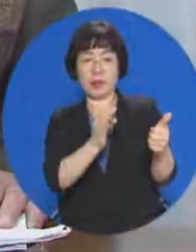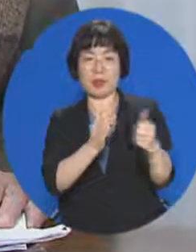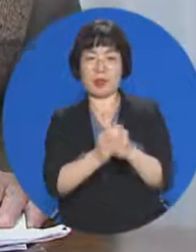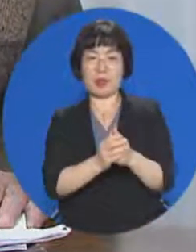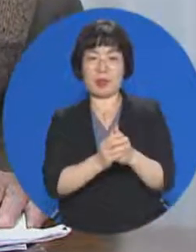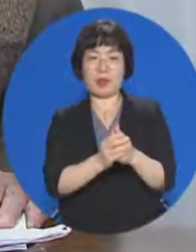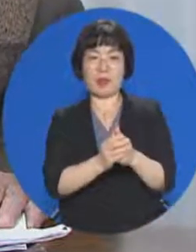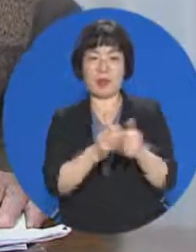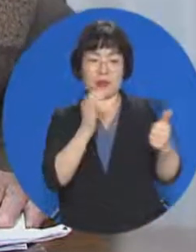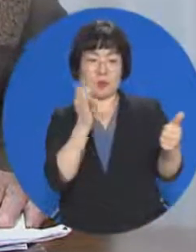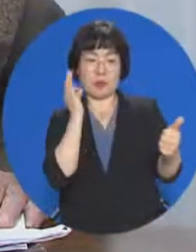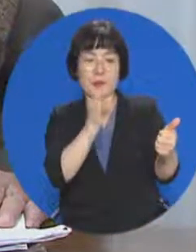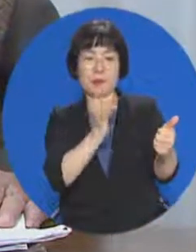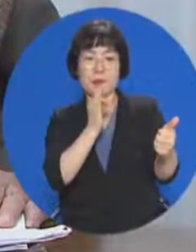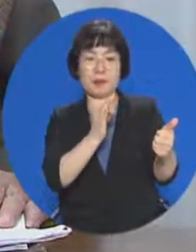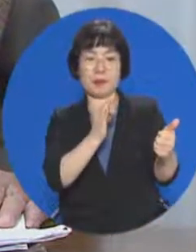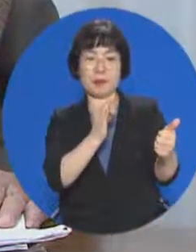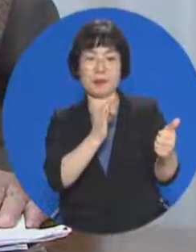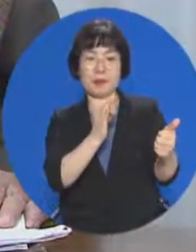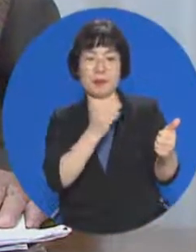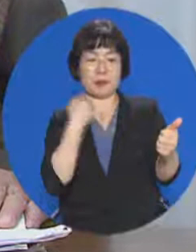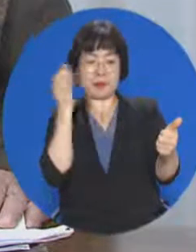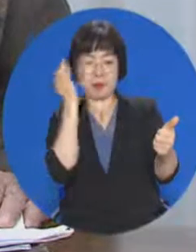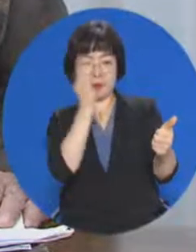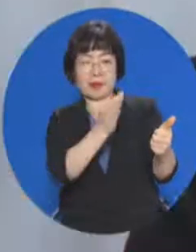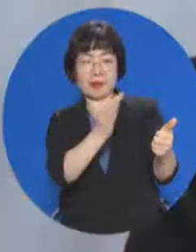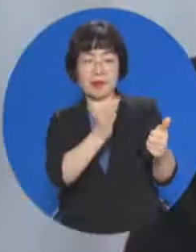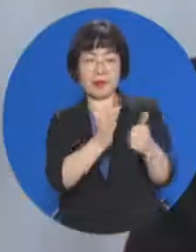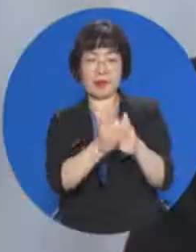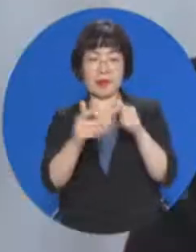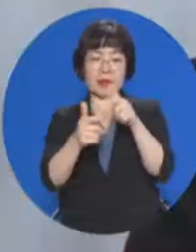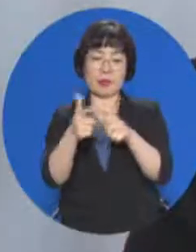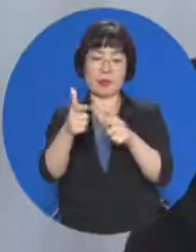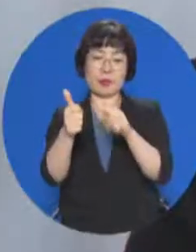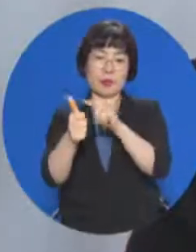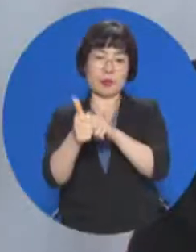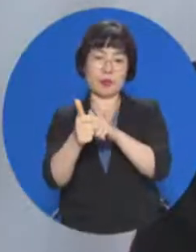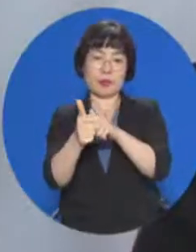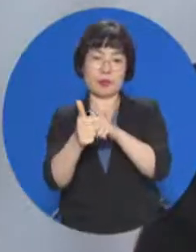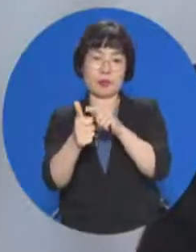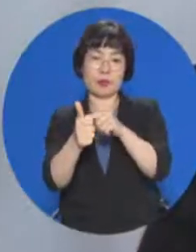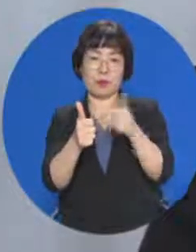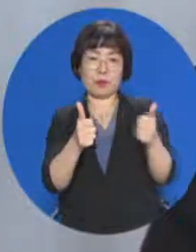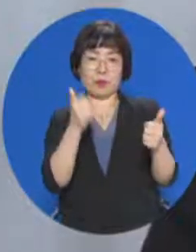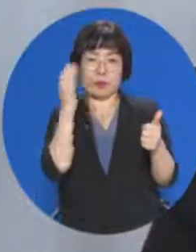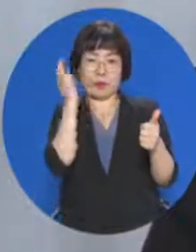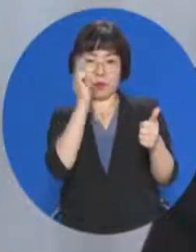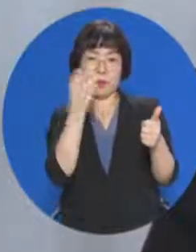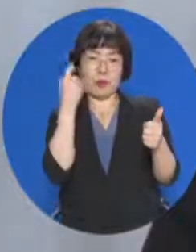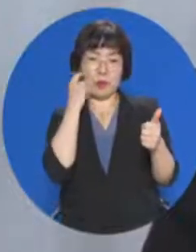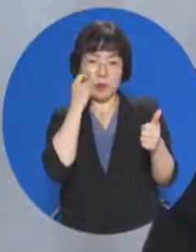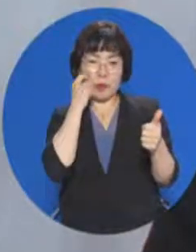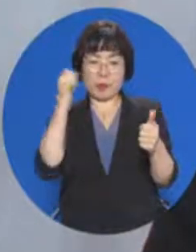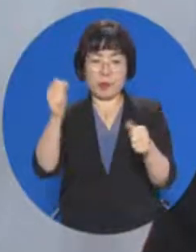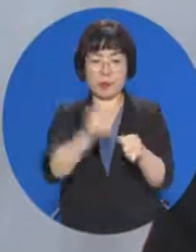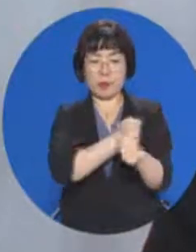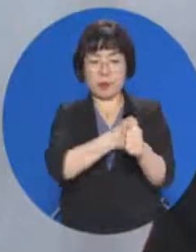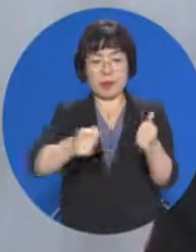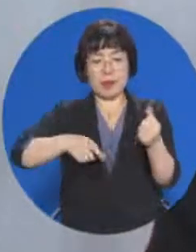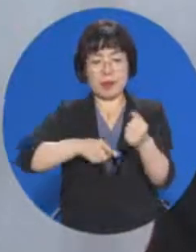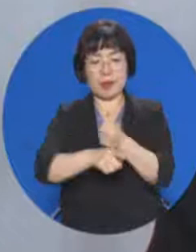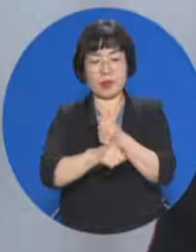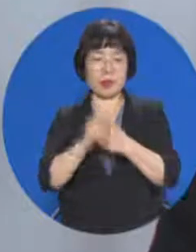집에서 그냥 옆에 담벼락 세로 보고 있는데 그 사람은 눈 뜨고는 못 보고 이제 고문을 했는데